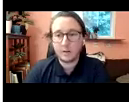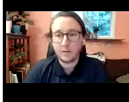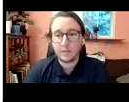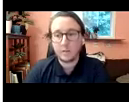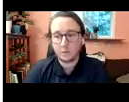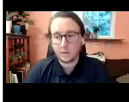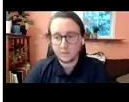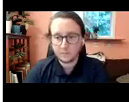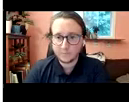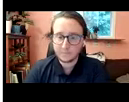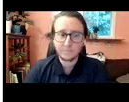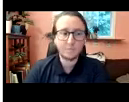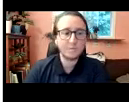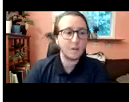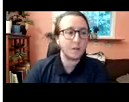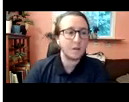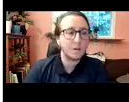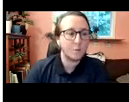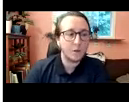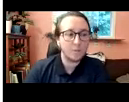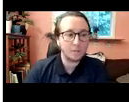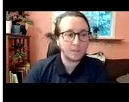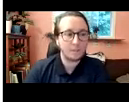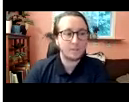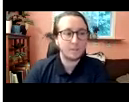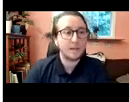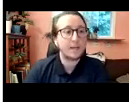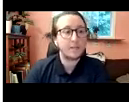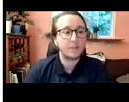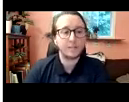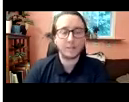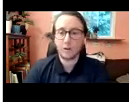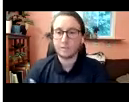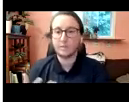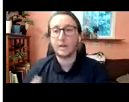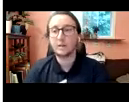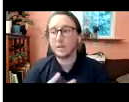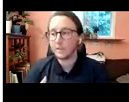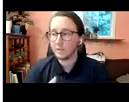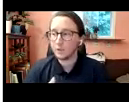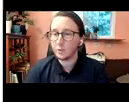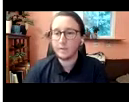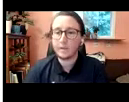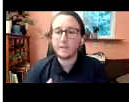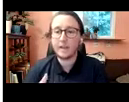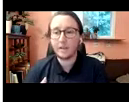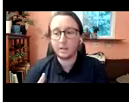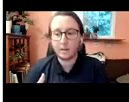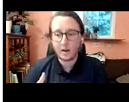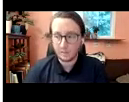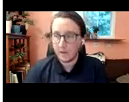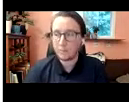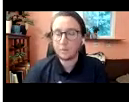l'auteur et qu'est-ce que cela signifie d'être trans et d'avoir l'expérience de l'attention, de soins de santé dans